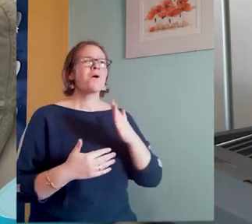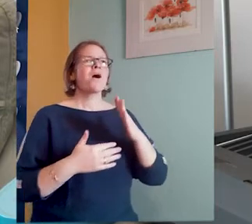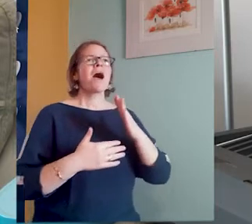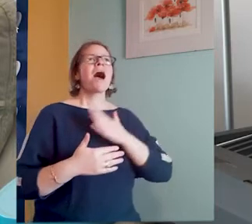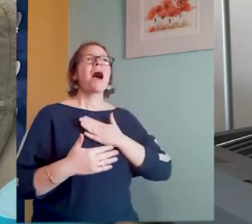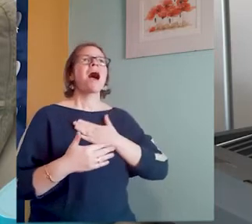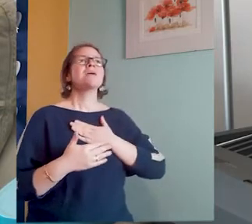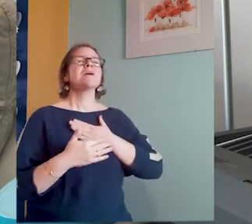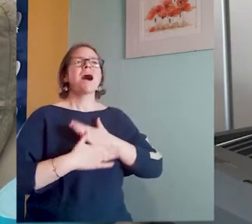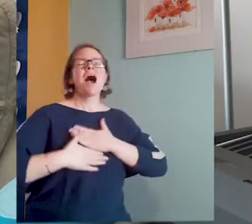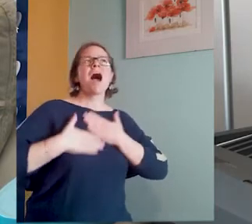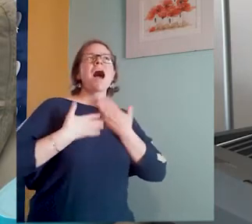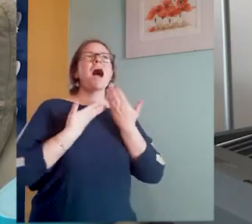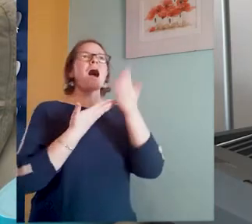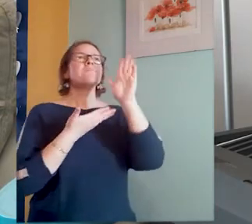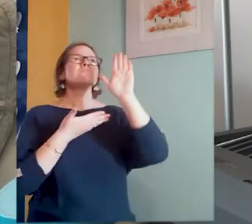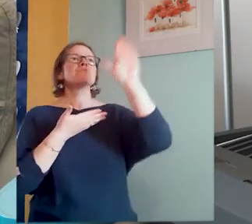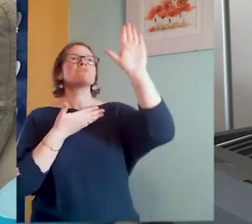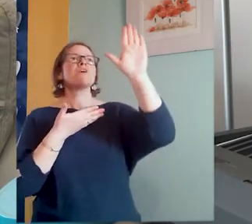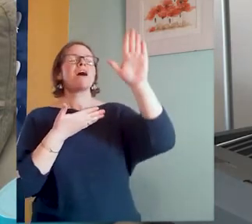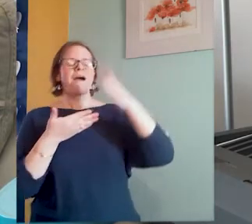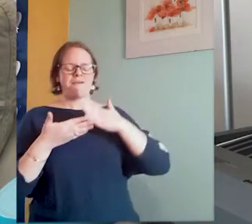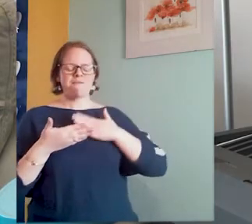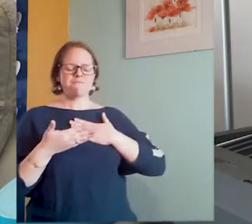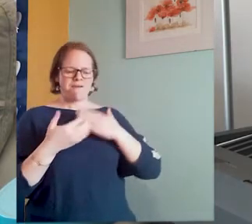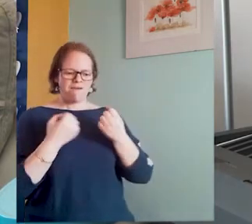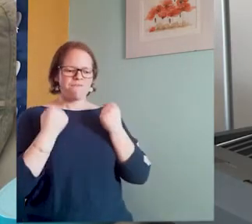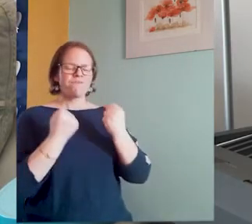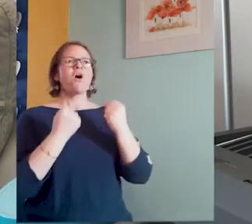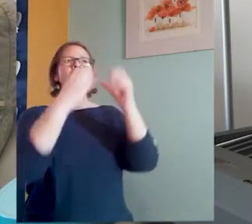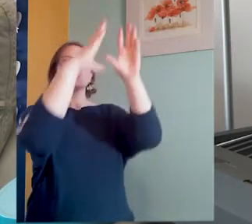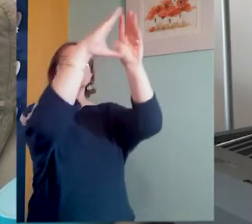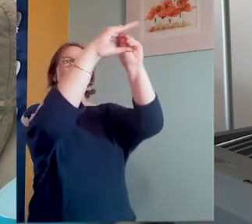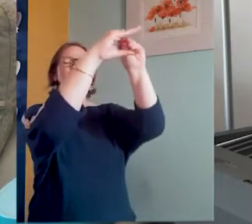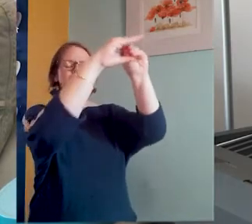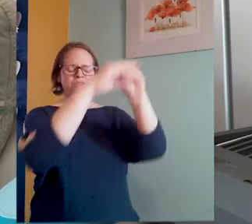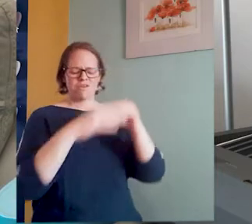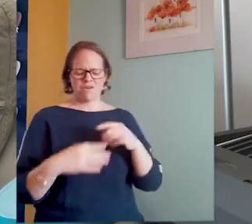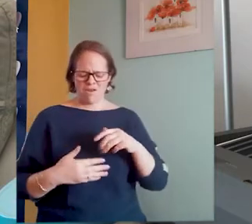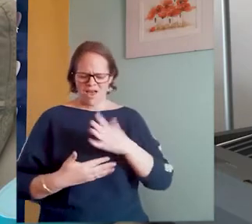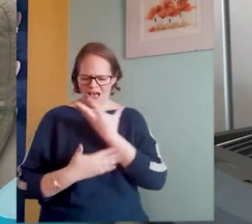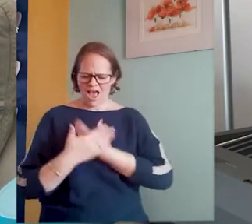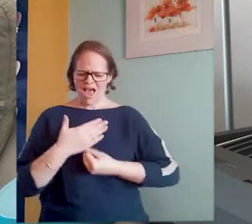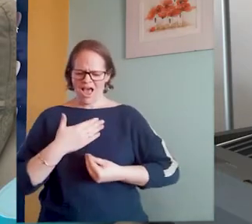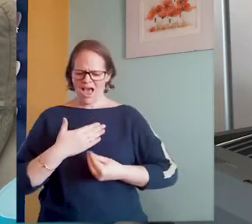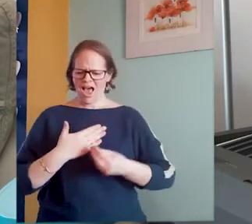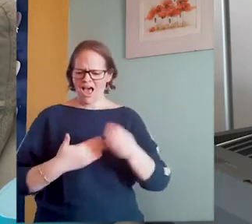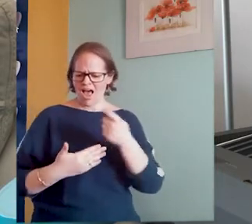S'élève dans mon âme comme les murs de